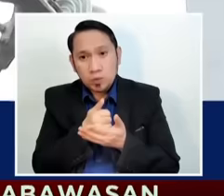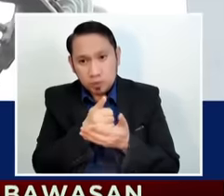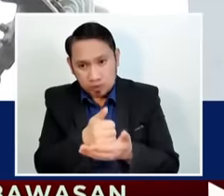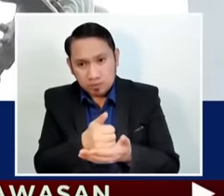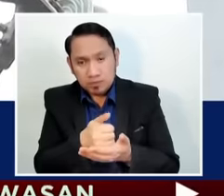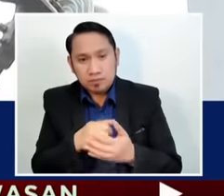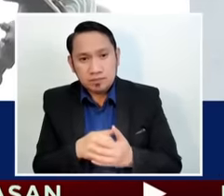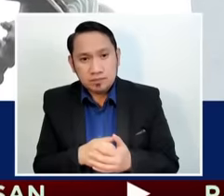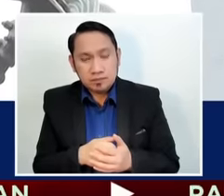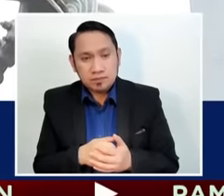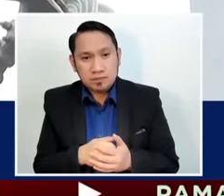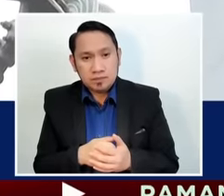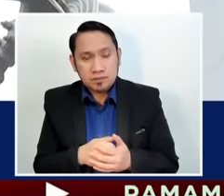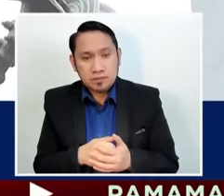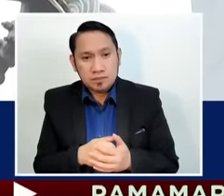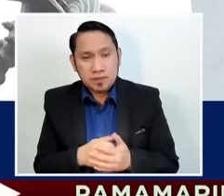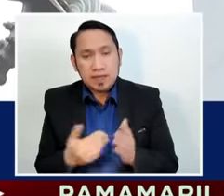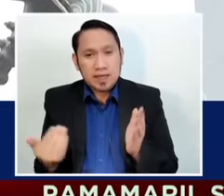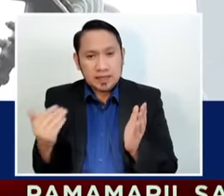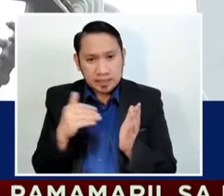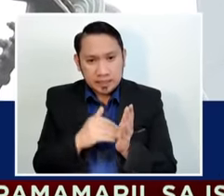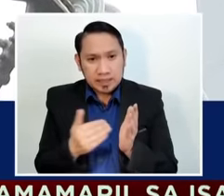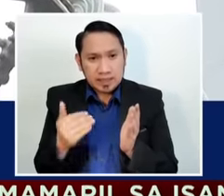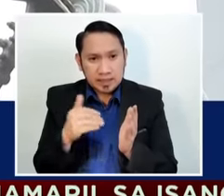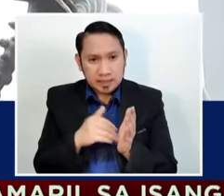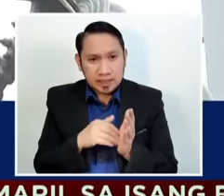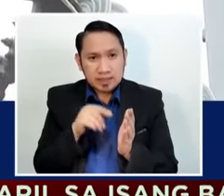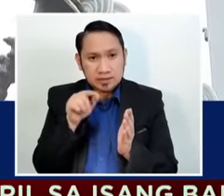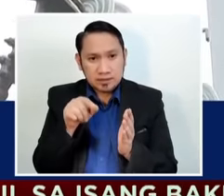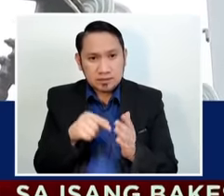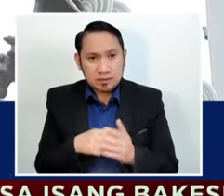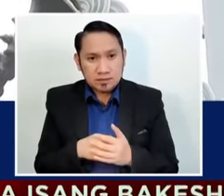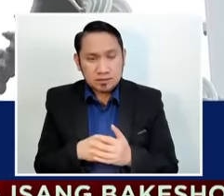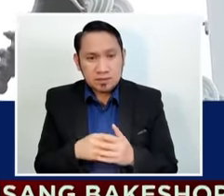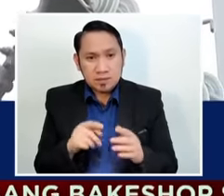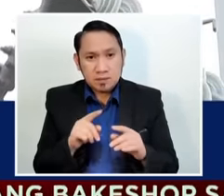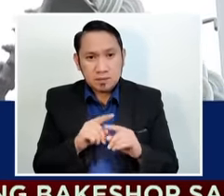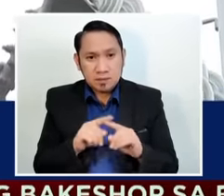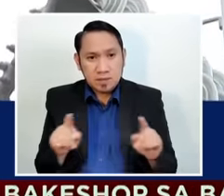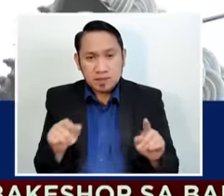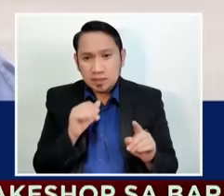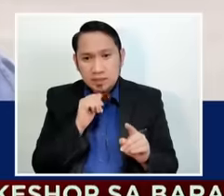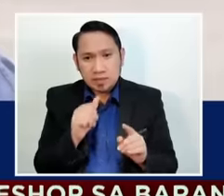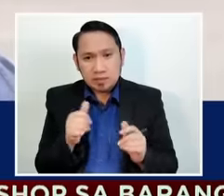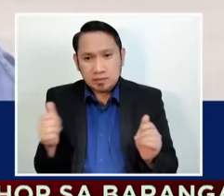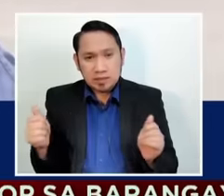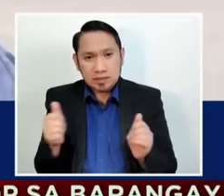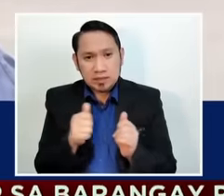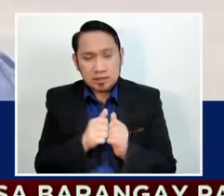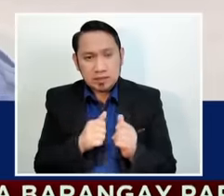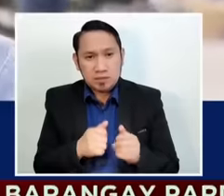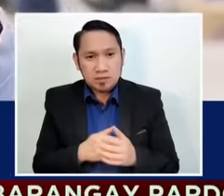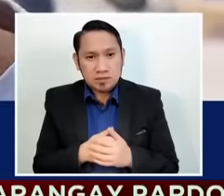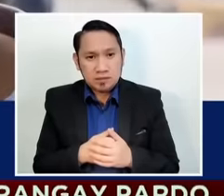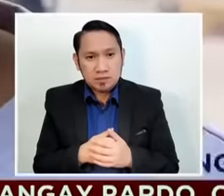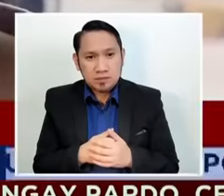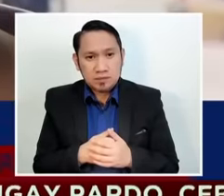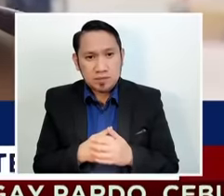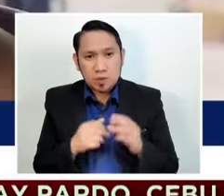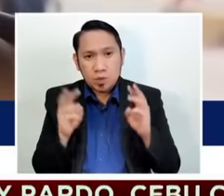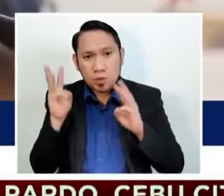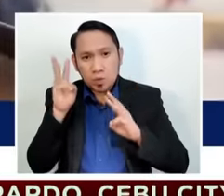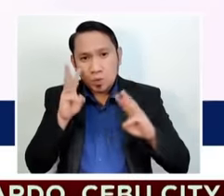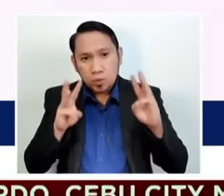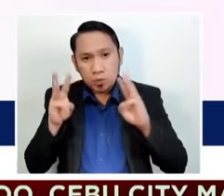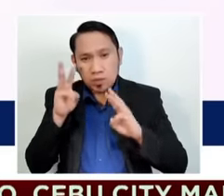ito. Makailang ulit silang umakyat gamit ang boom lift, pero hindi ito sumama sa kanila. Nag-alala po.